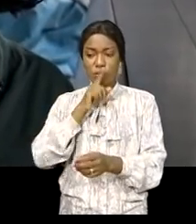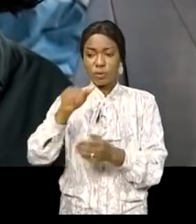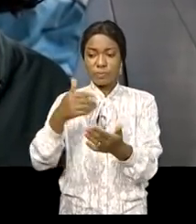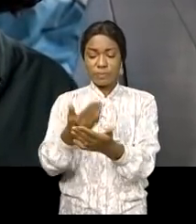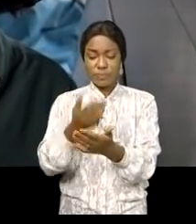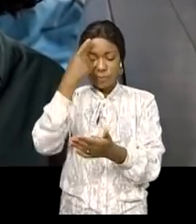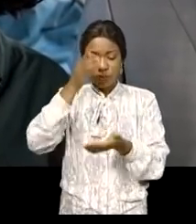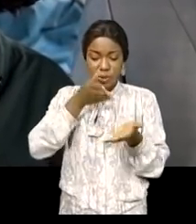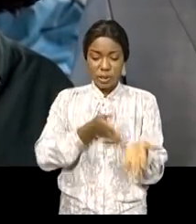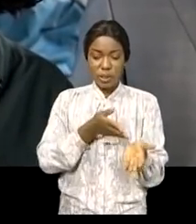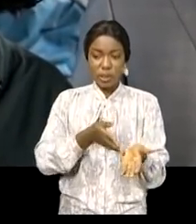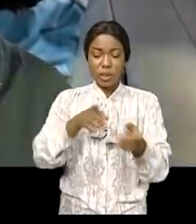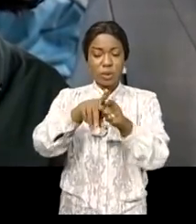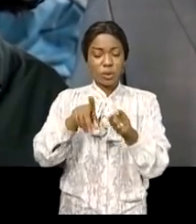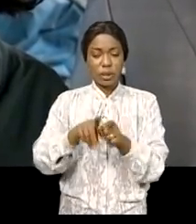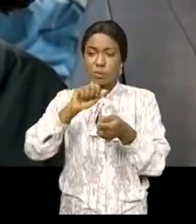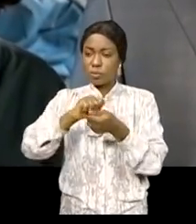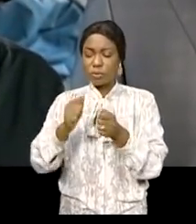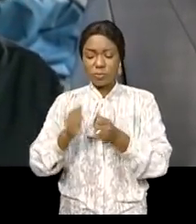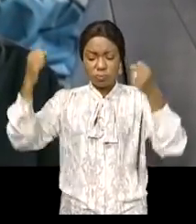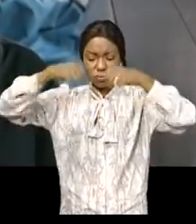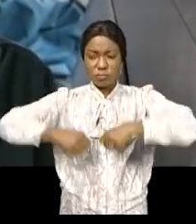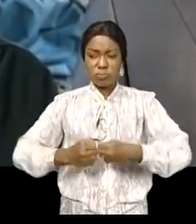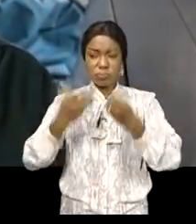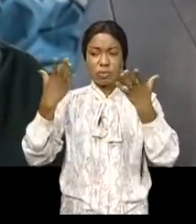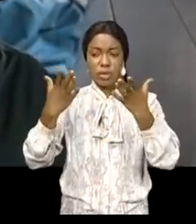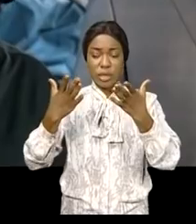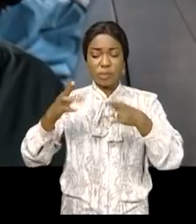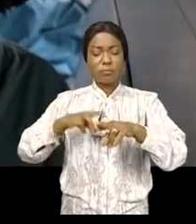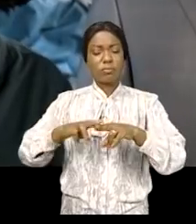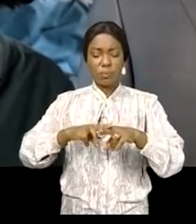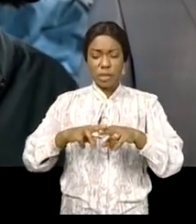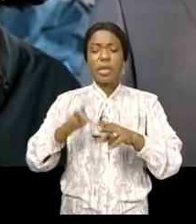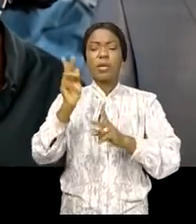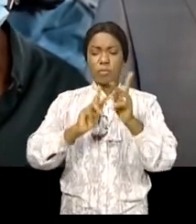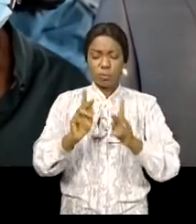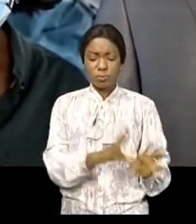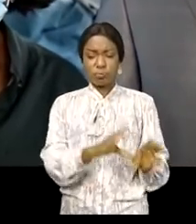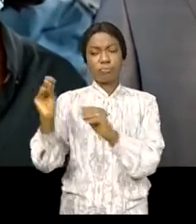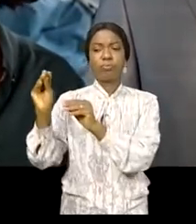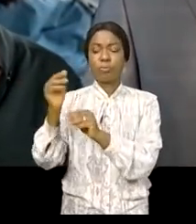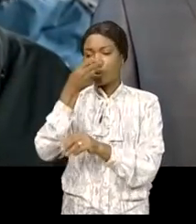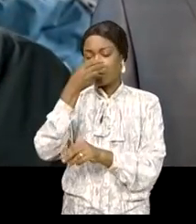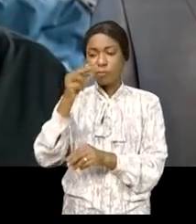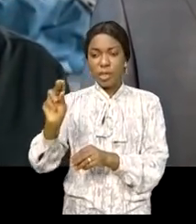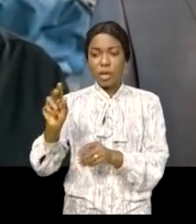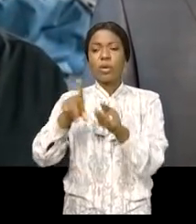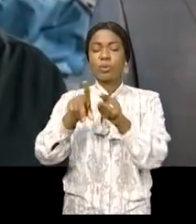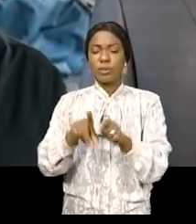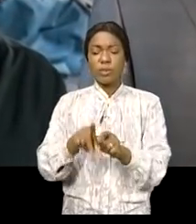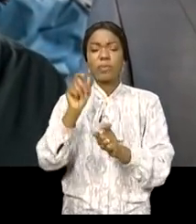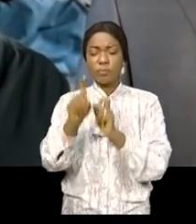assister à la suite du volcan, les populations sinistrées de Goma. Et vous avez posé la question